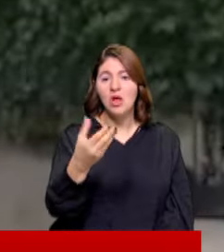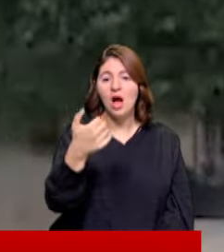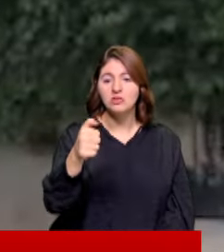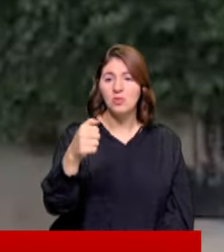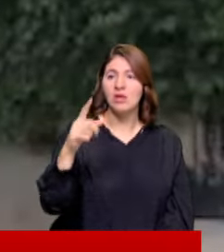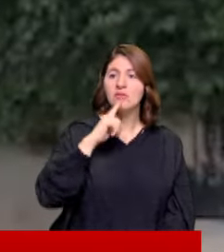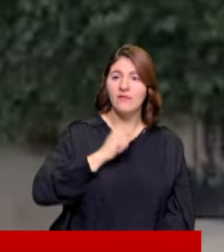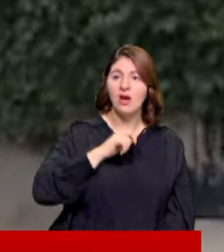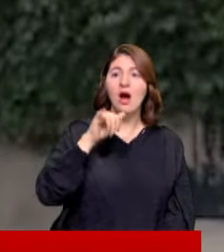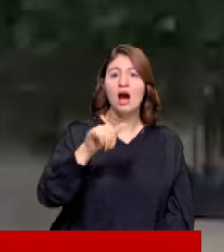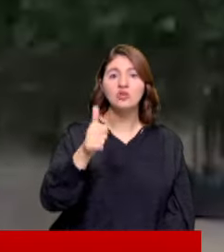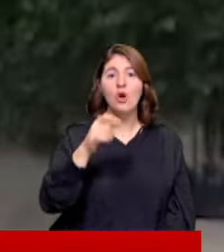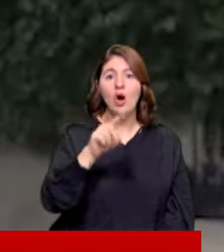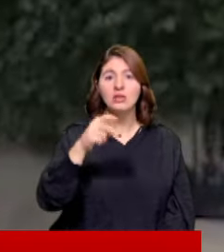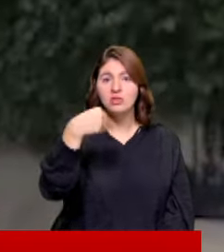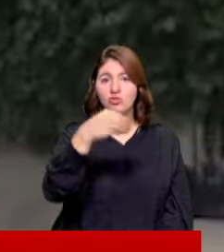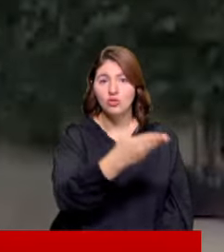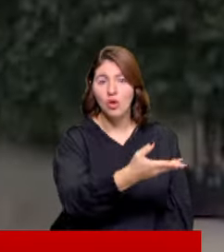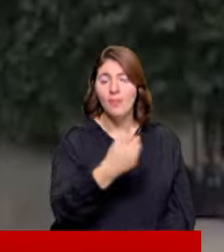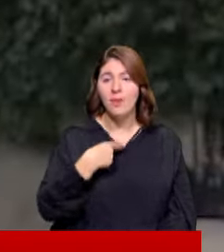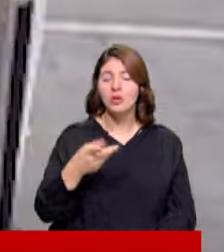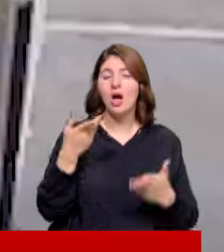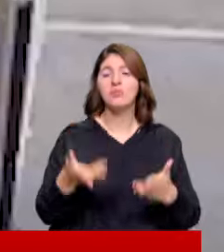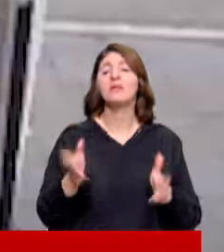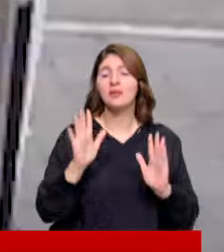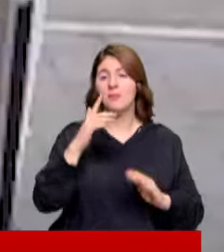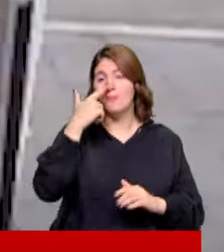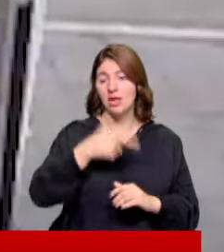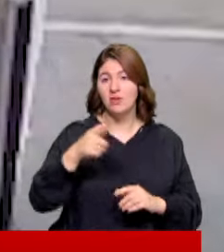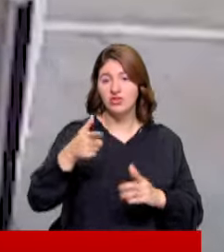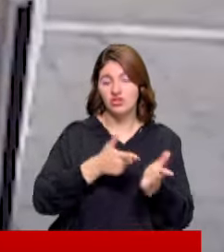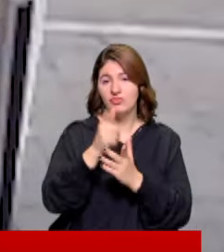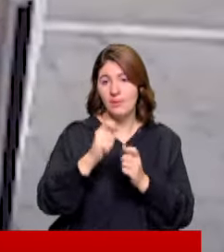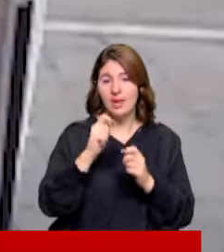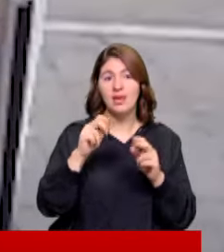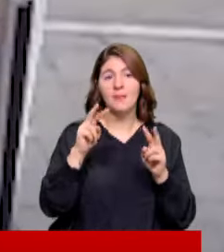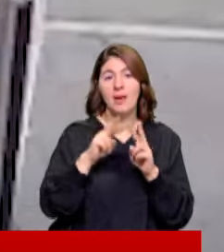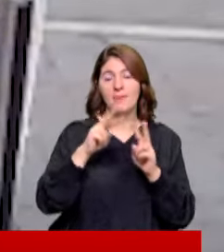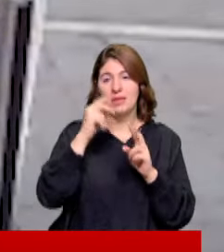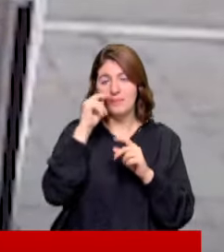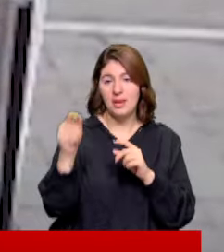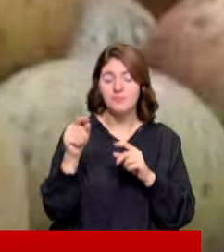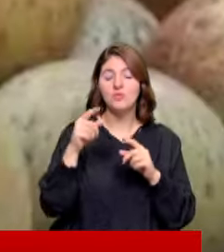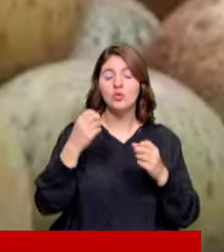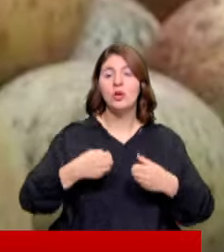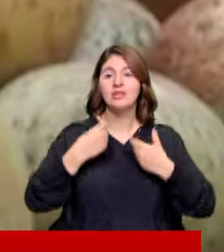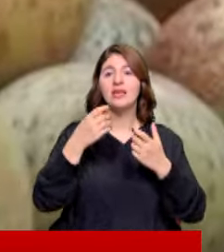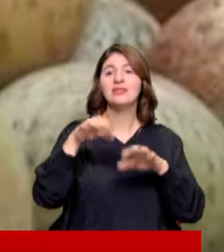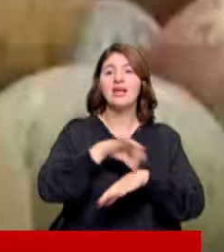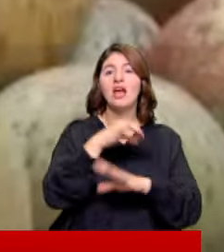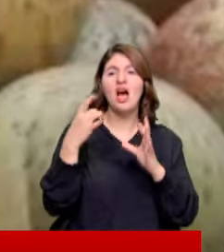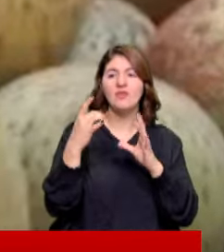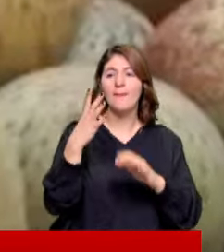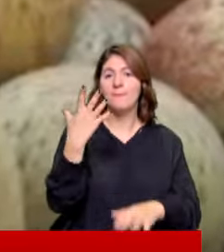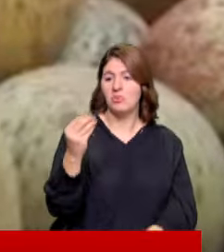kavunlar 17 liraya satılmaktaydı. Ben bunu kabullenmedim. Batman'da çiftçilik yapan Mehmet Şeymus Tatlı, ürettiği kavunlara 5 lira teklif